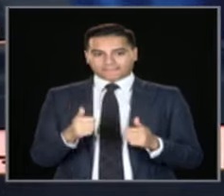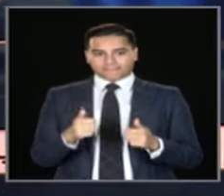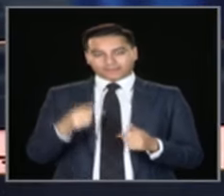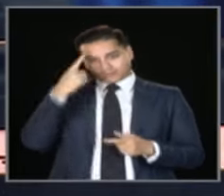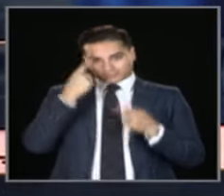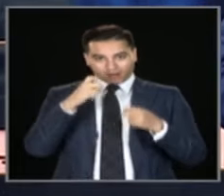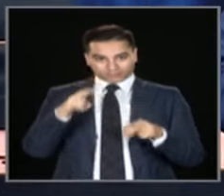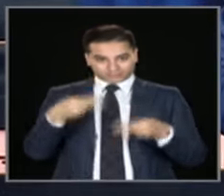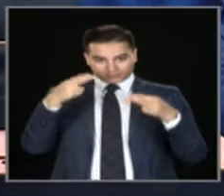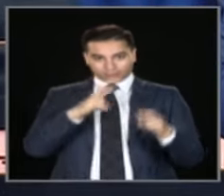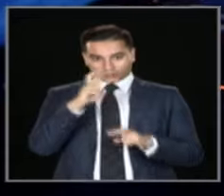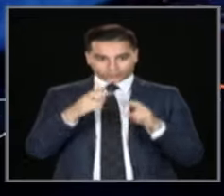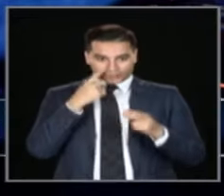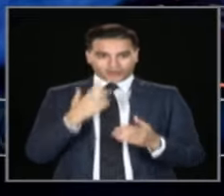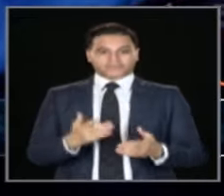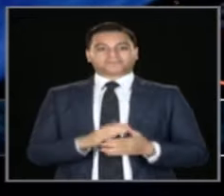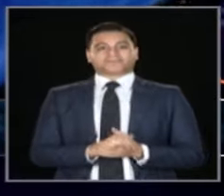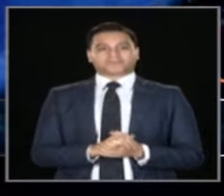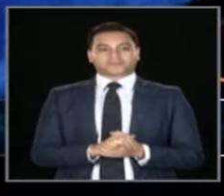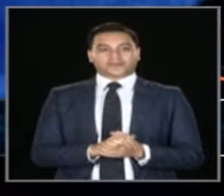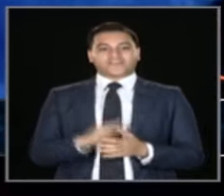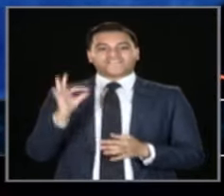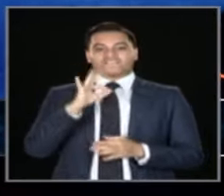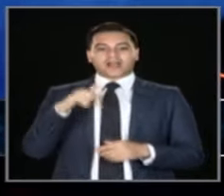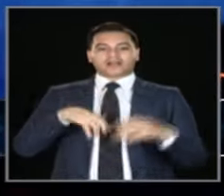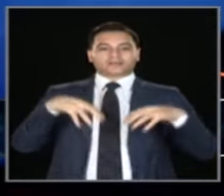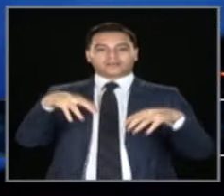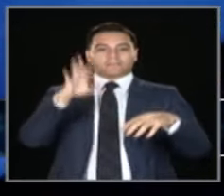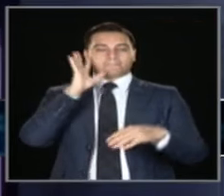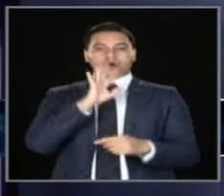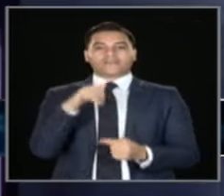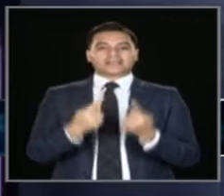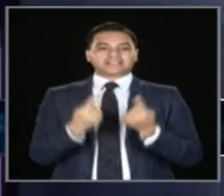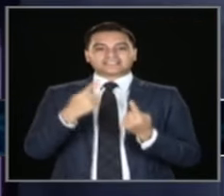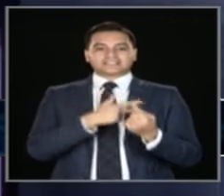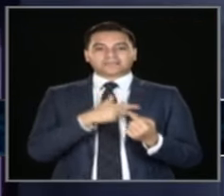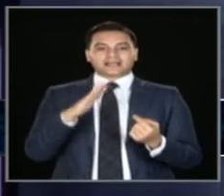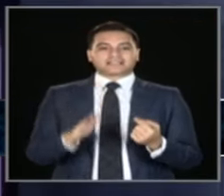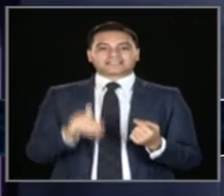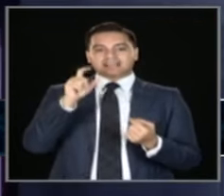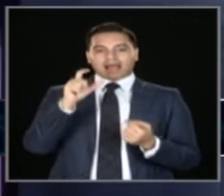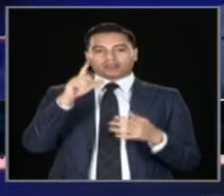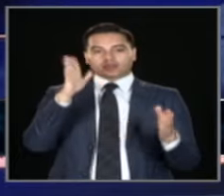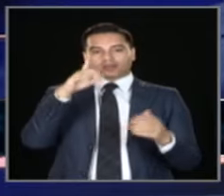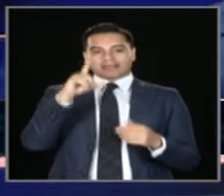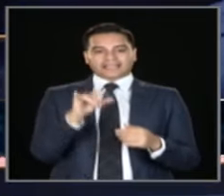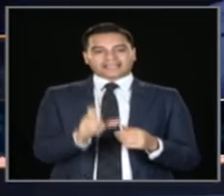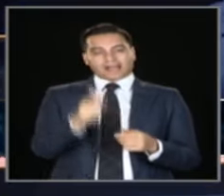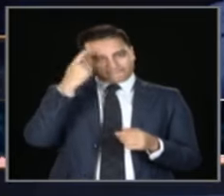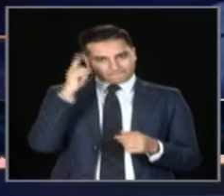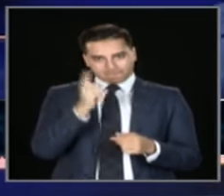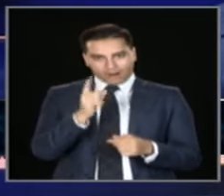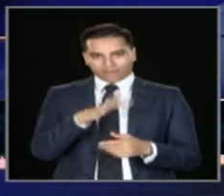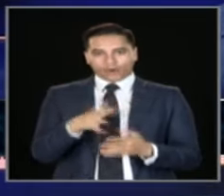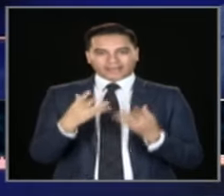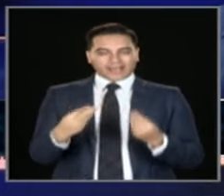تحت الضغط كاونتر. في أي محيط تقع جزيرة سانت هيلينا؟ الهادي. غلط. في عهد أي